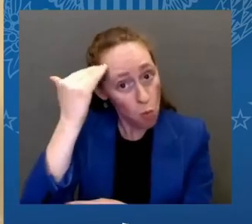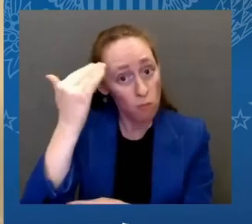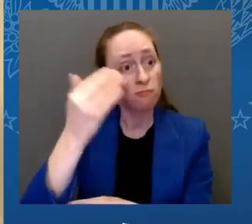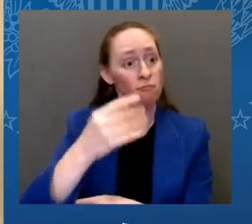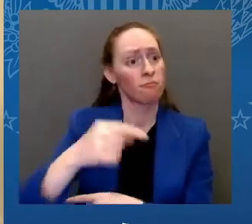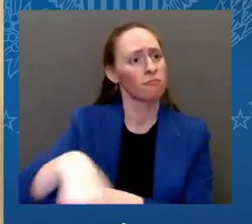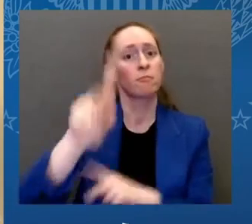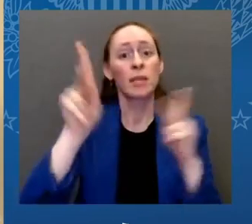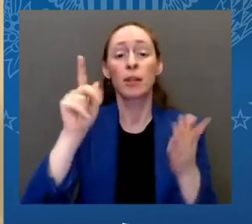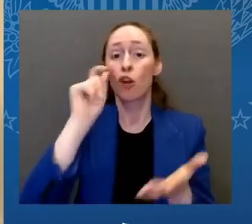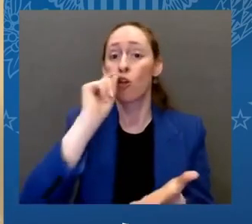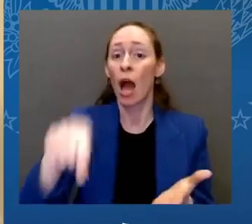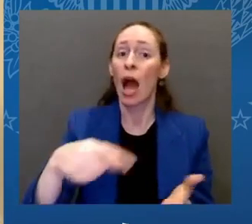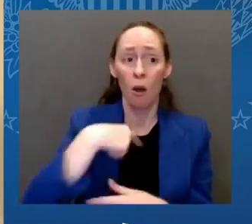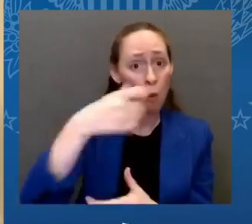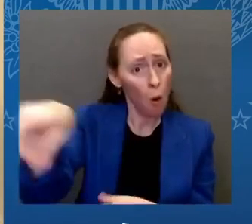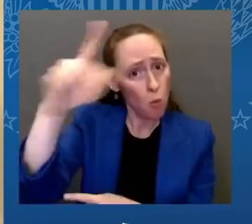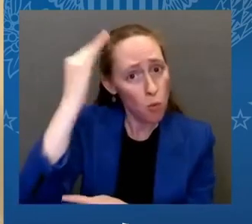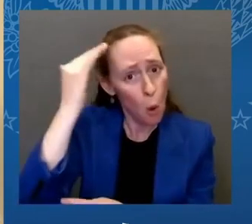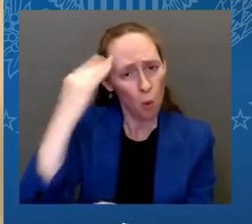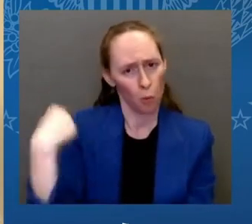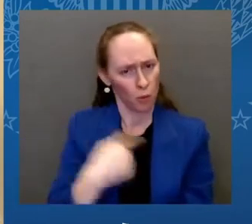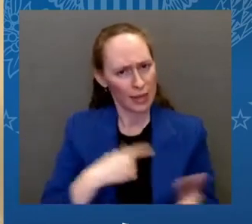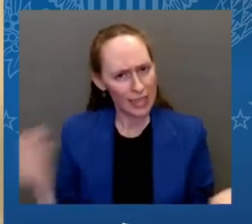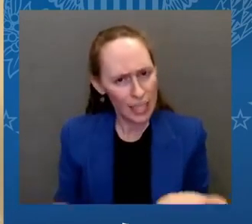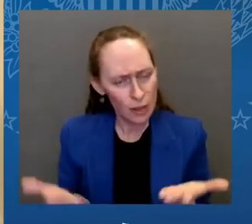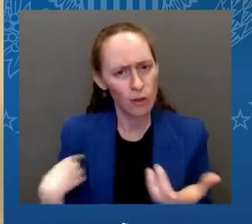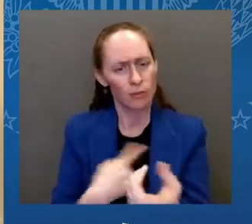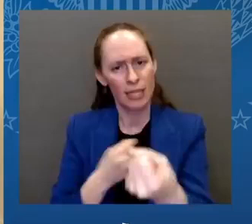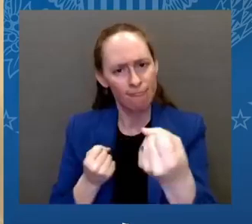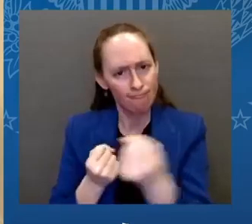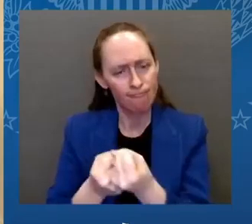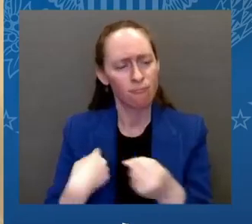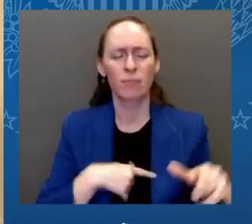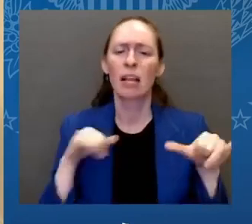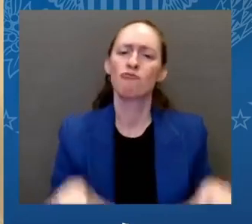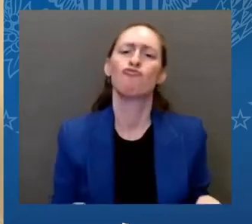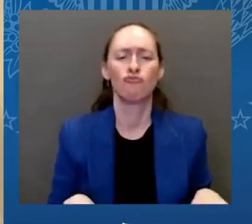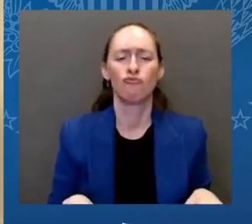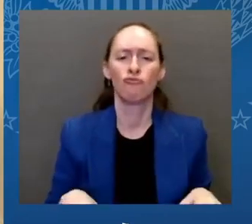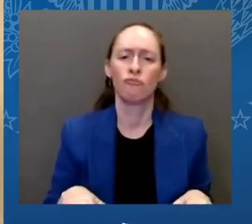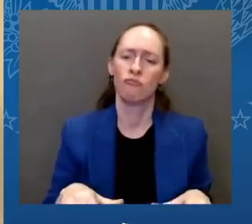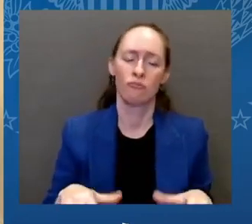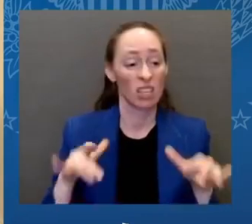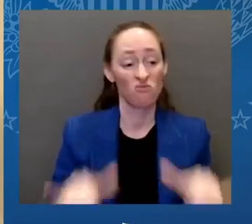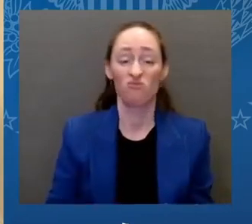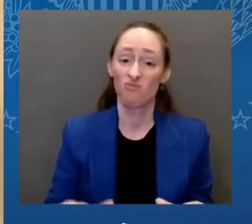всіх українців, в тому, що ми з вами будемо стояти на кожному кроці цього путі.